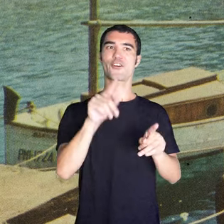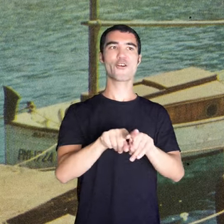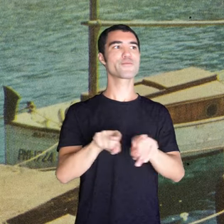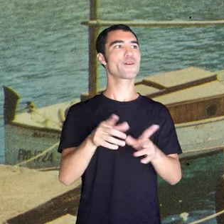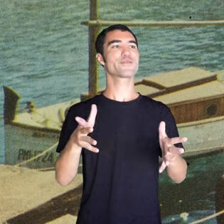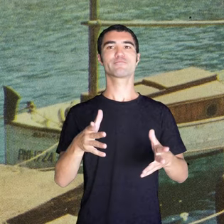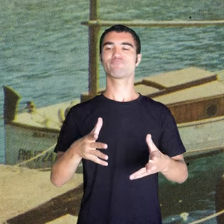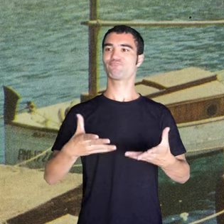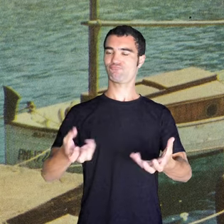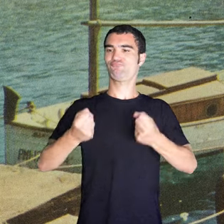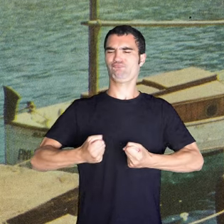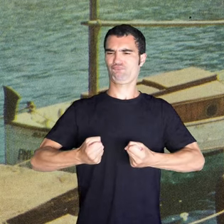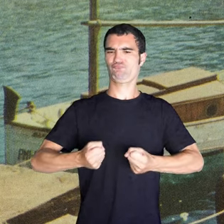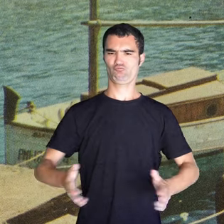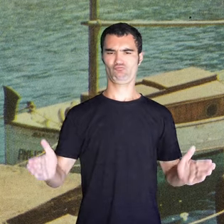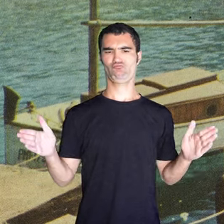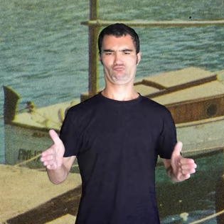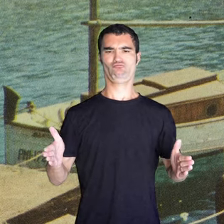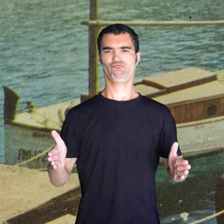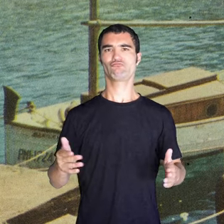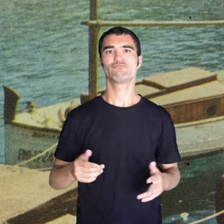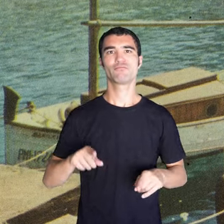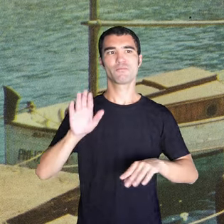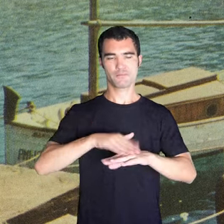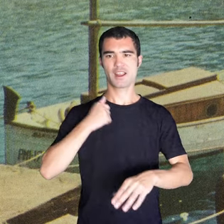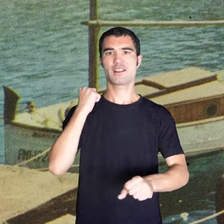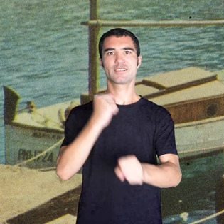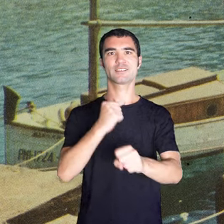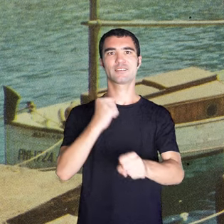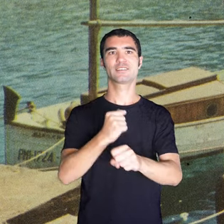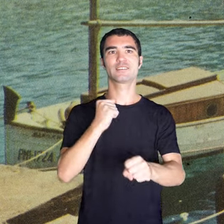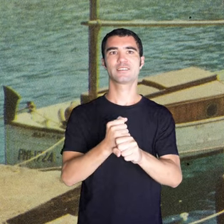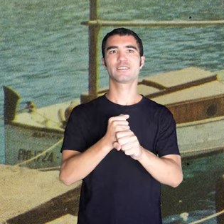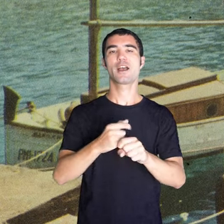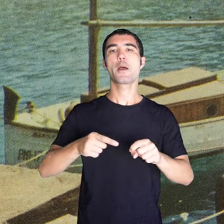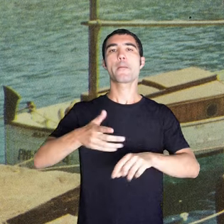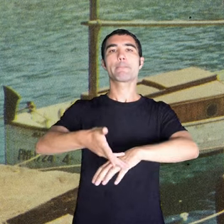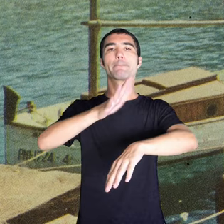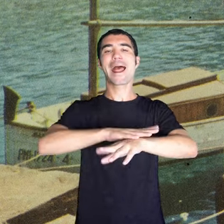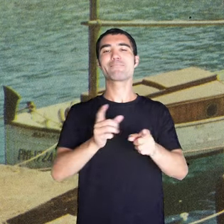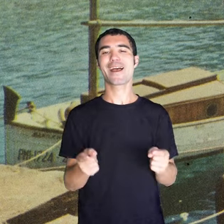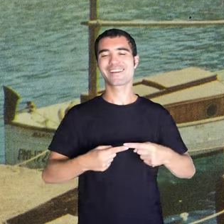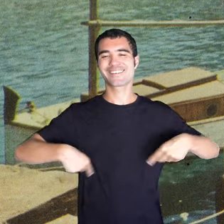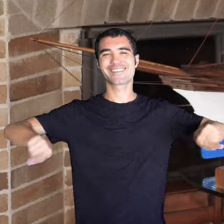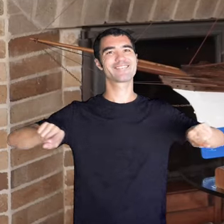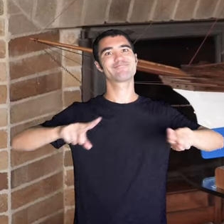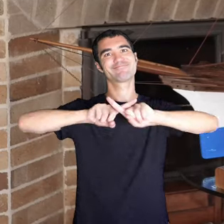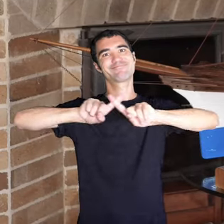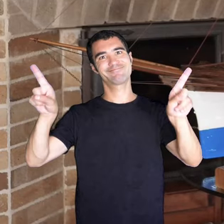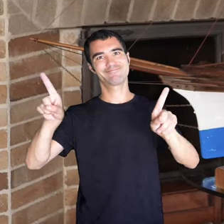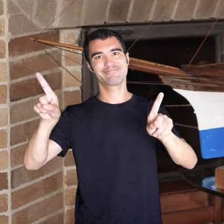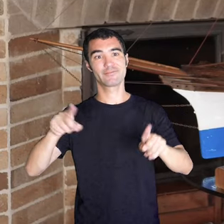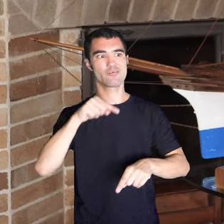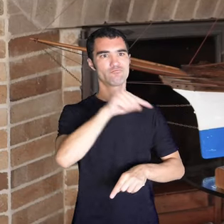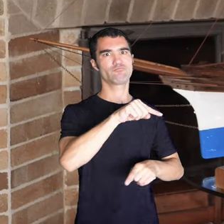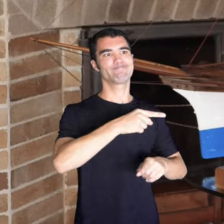diguéssim, un poc més fort, un poc més rígid per poder fer una feina que ja no era dins la Badia de Palma com feia feina antes, sinó que